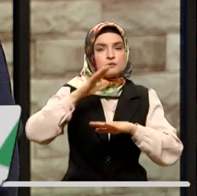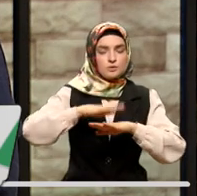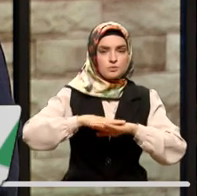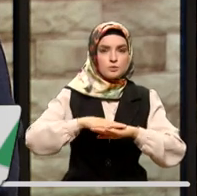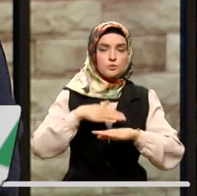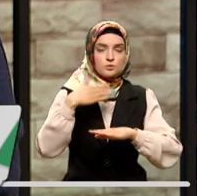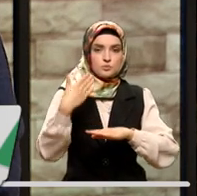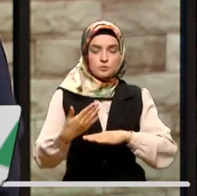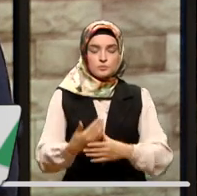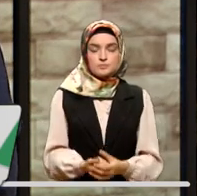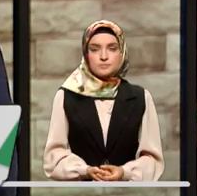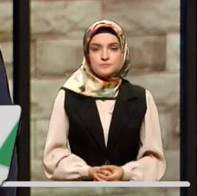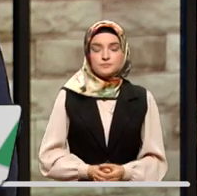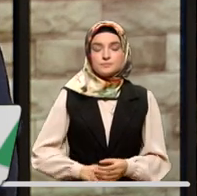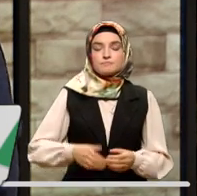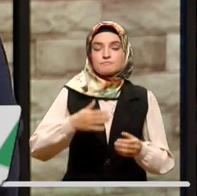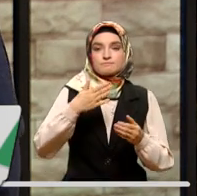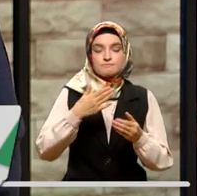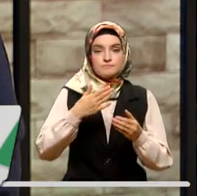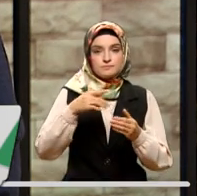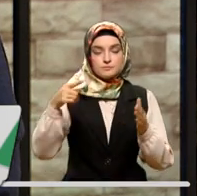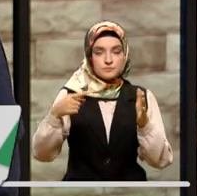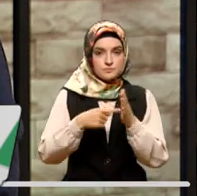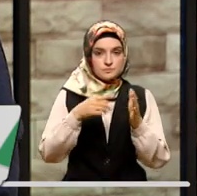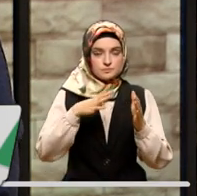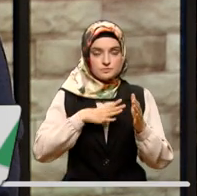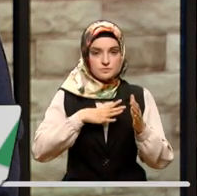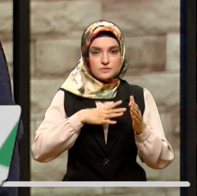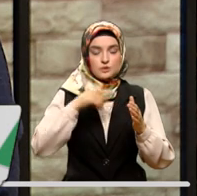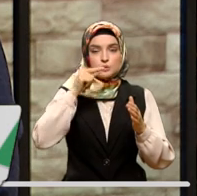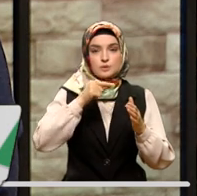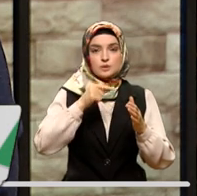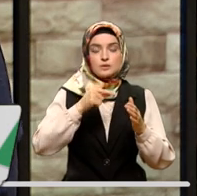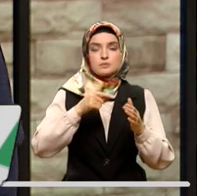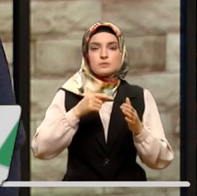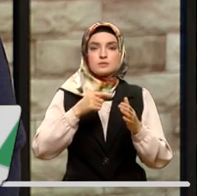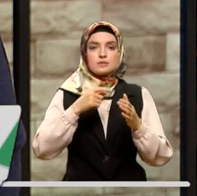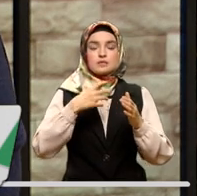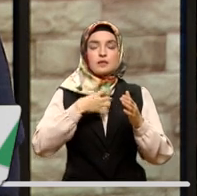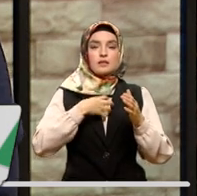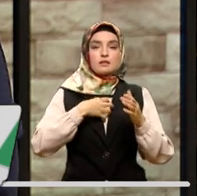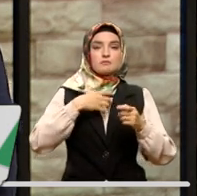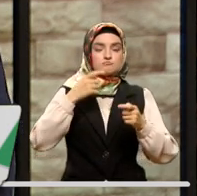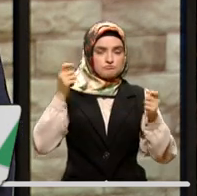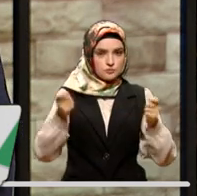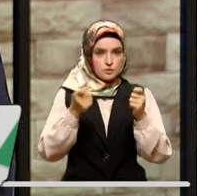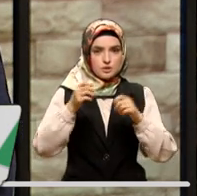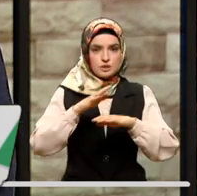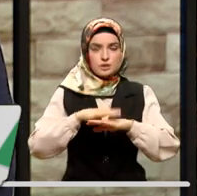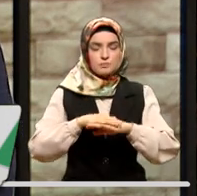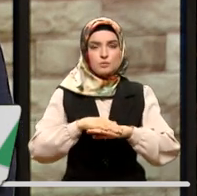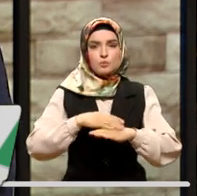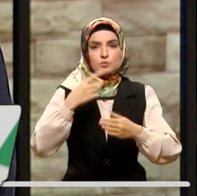Web sitesi üzerinde artık tanıtım amaçlı var. Velinin bizzat çabayı gösterip hem camiyi araması hem Kur'an kursunu